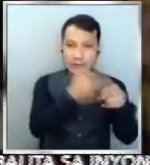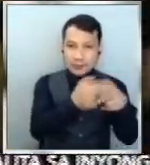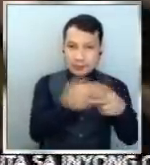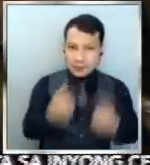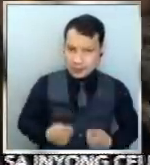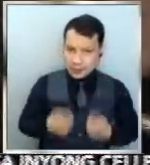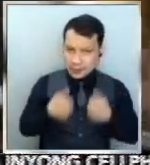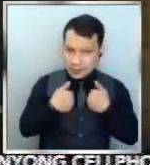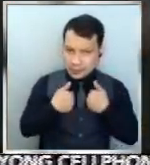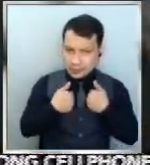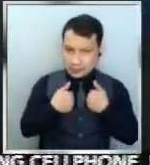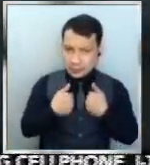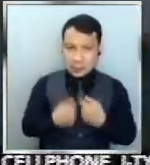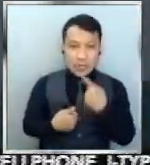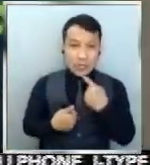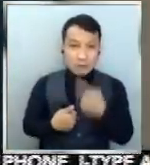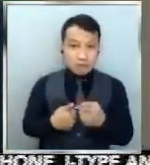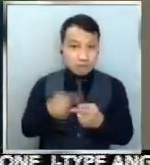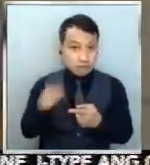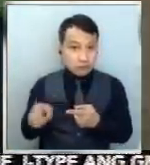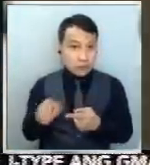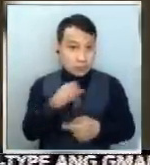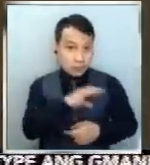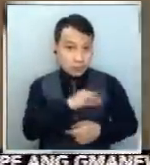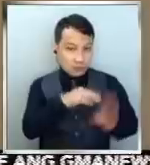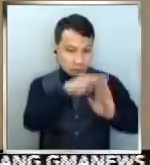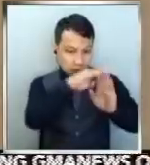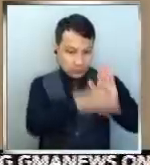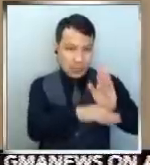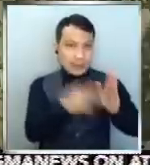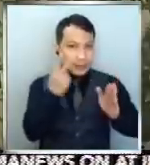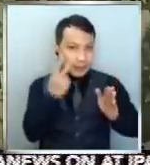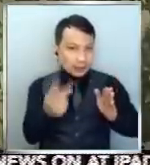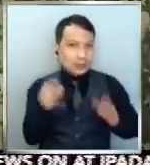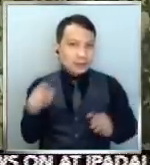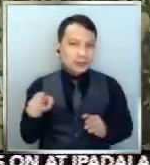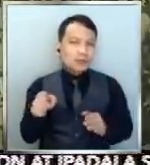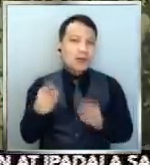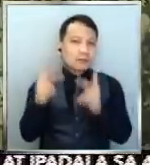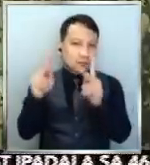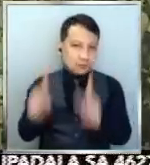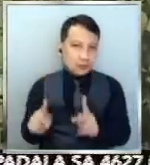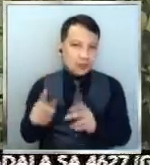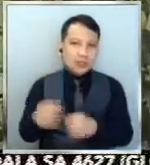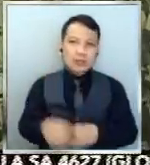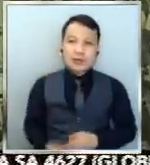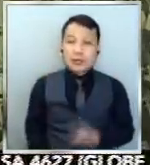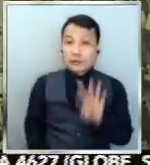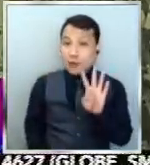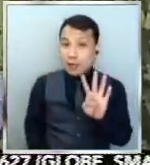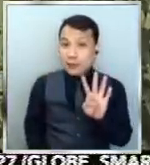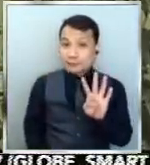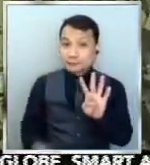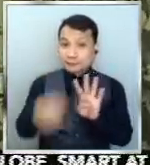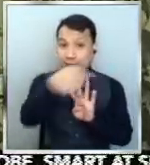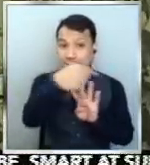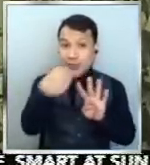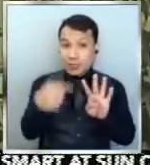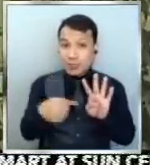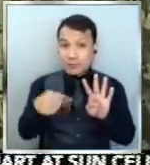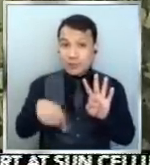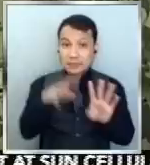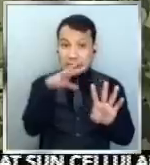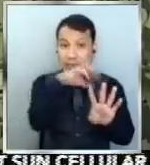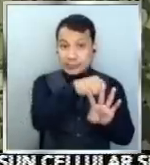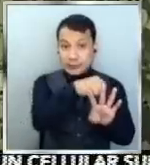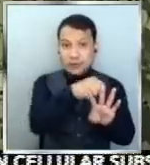master list ng mga benepisyaryo ng ayuda ang na-recover sa mga suspect. Yung apat na na-aresto nga natin,